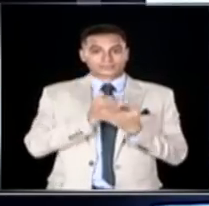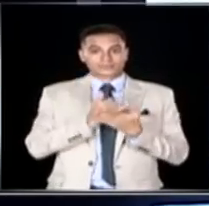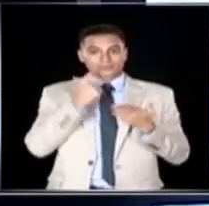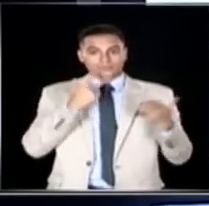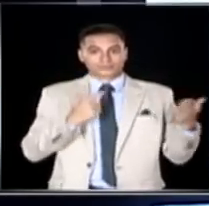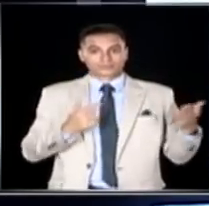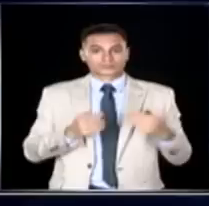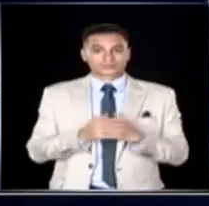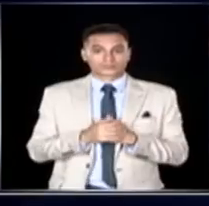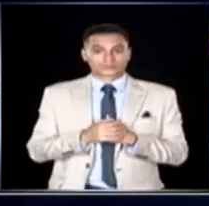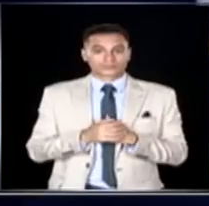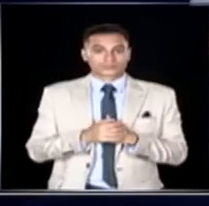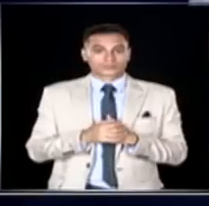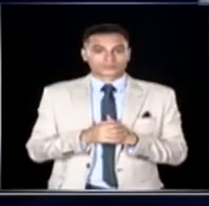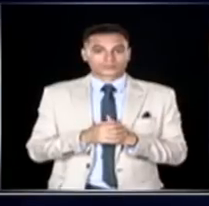إجابتك أرجون.